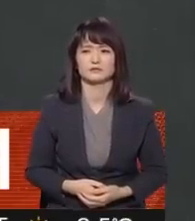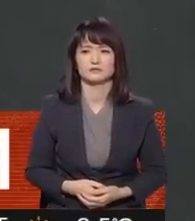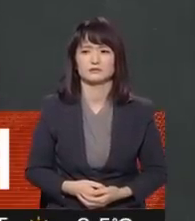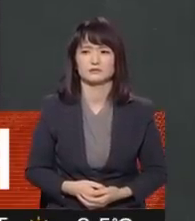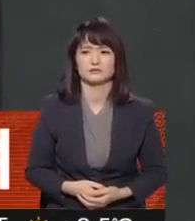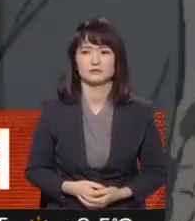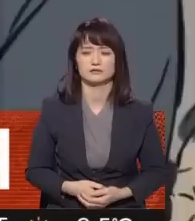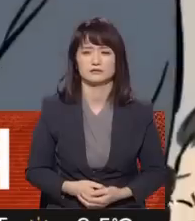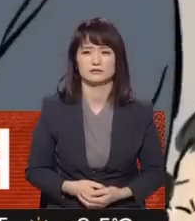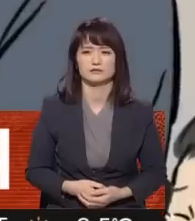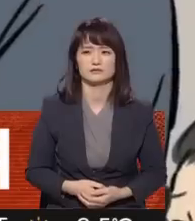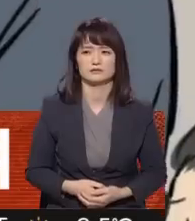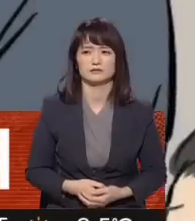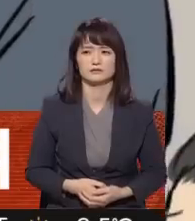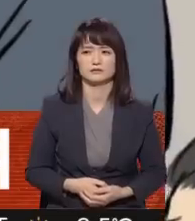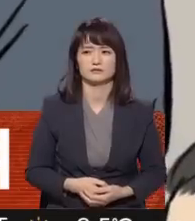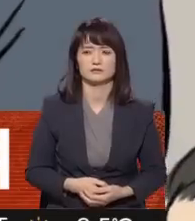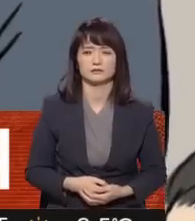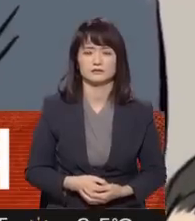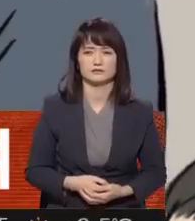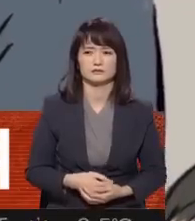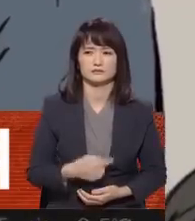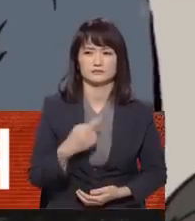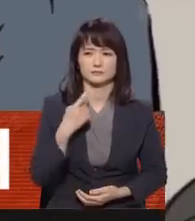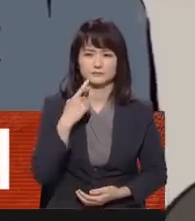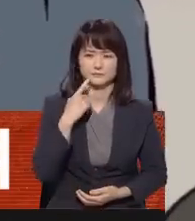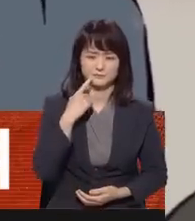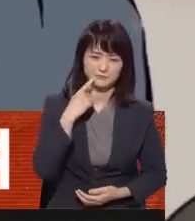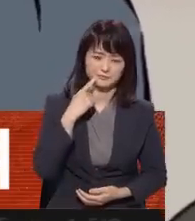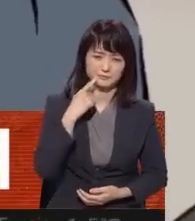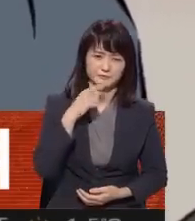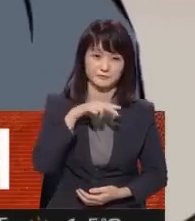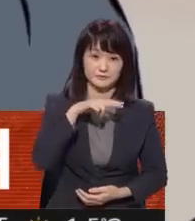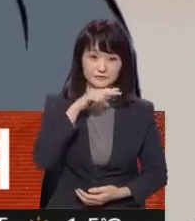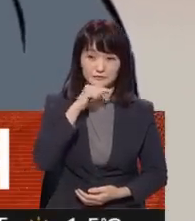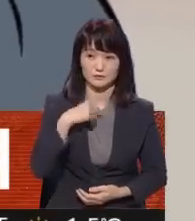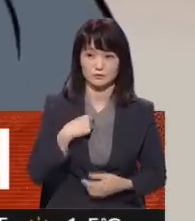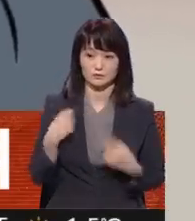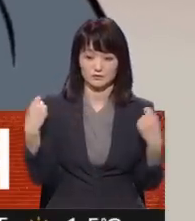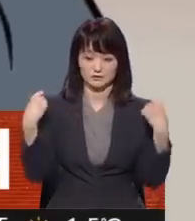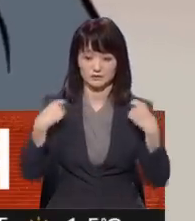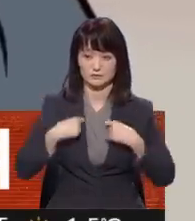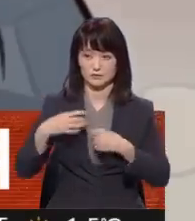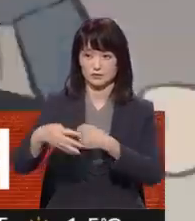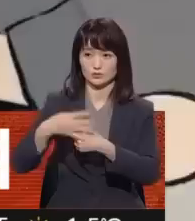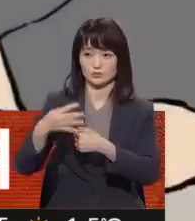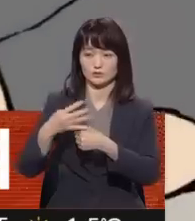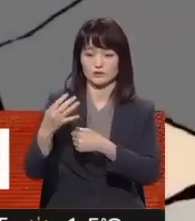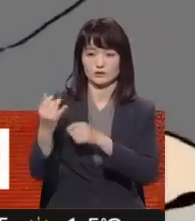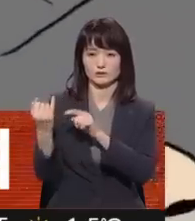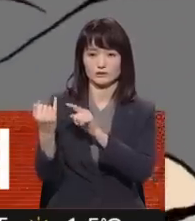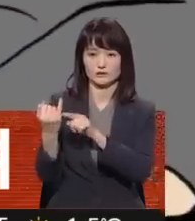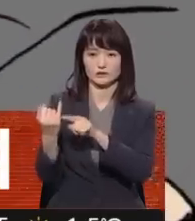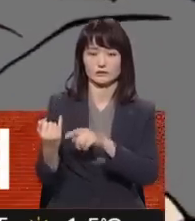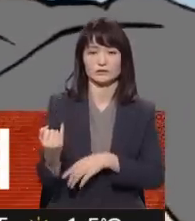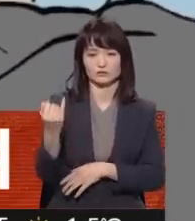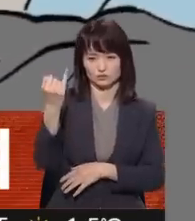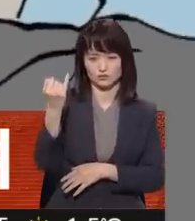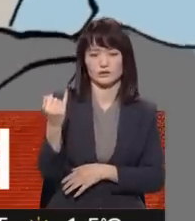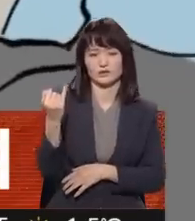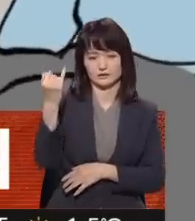진회색 티셔츠를 입고 있는 친구가 초등학교 4학년 큰 아이 그러니까 동생들 차 지금 막 등원시키느라고 누나 누나